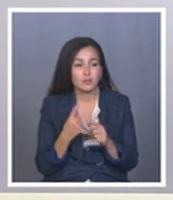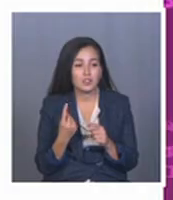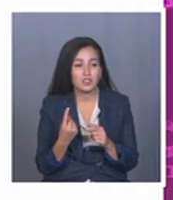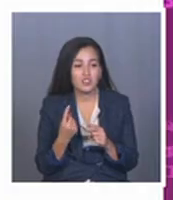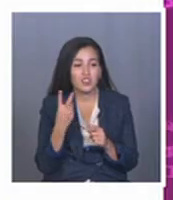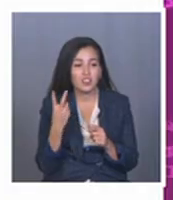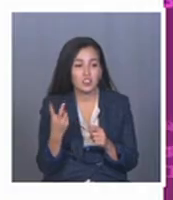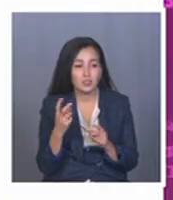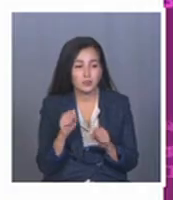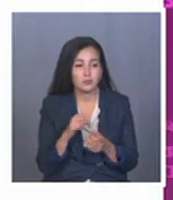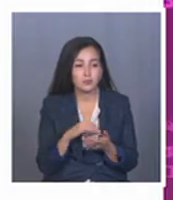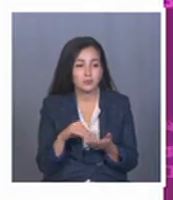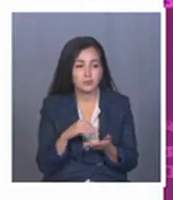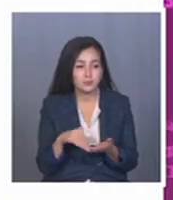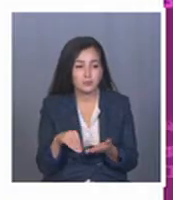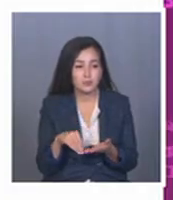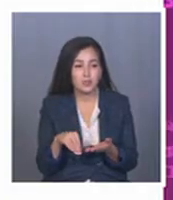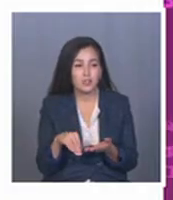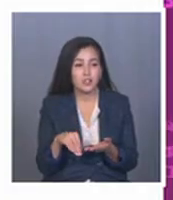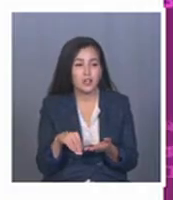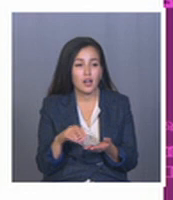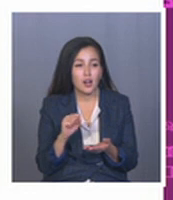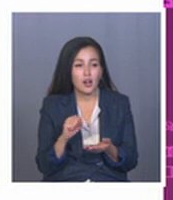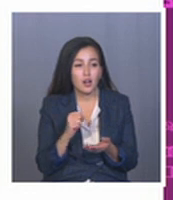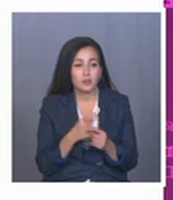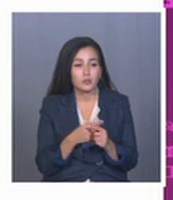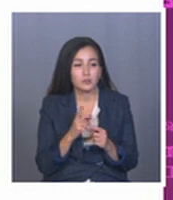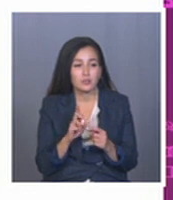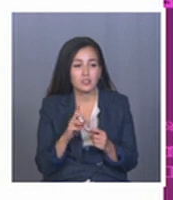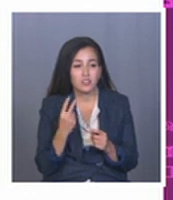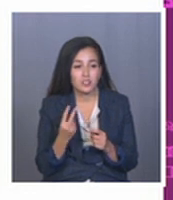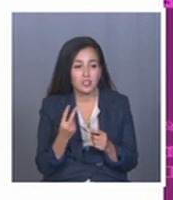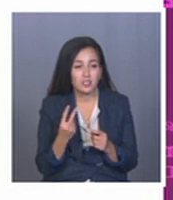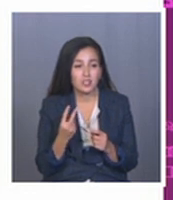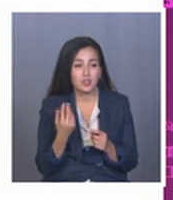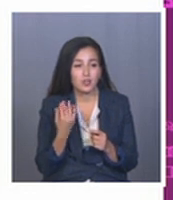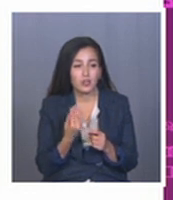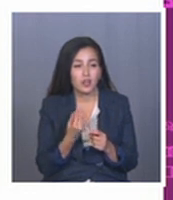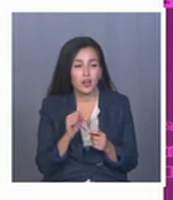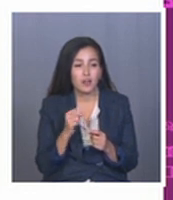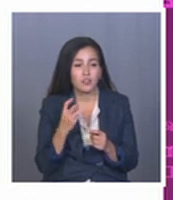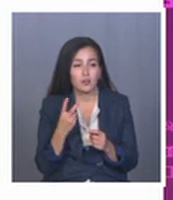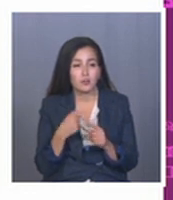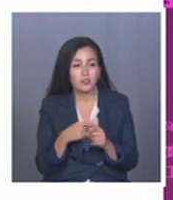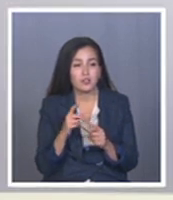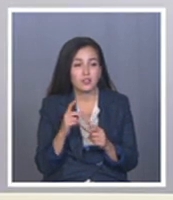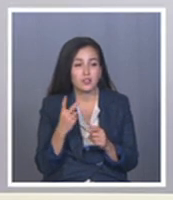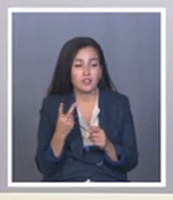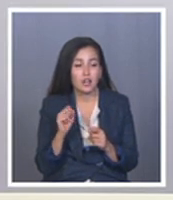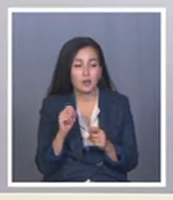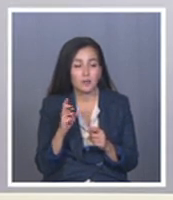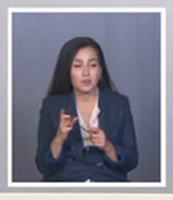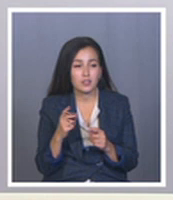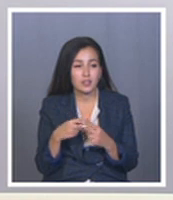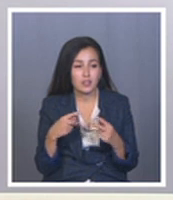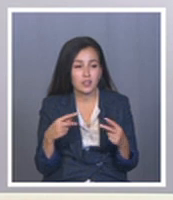деп көрсете аламыз. Өйткені а қосу b-ның квадраты, қысқаша көбейту формуласы бойынша, а квадрат қосу 2ab қосу b квадратқа тең. Минус